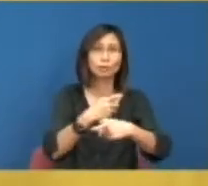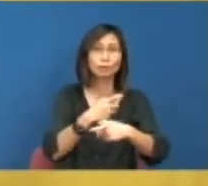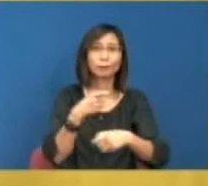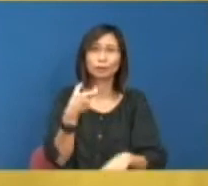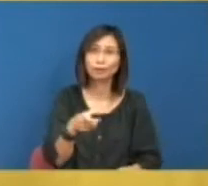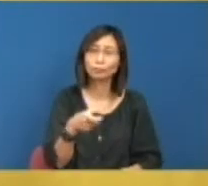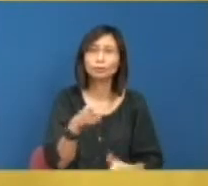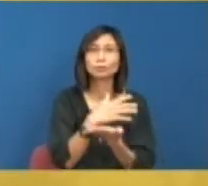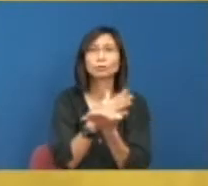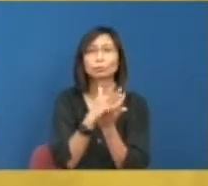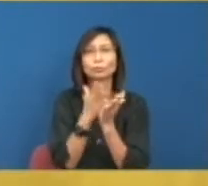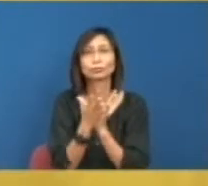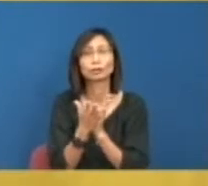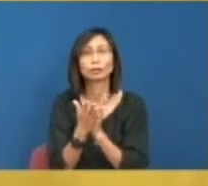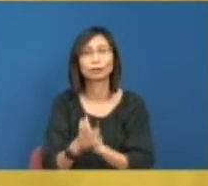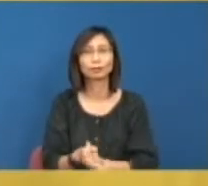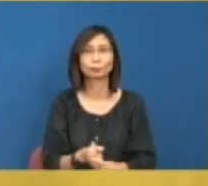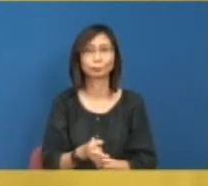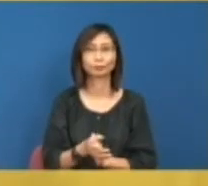是不停地在一個